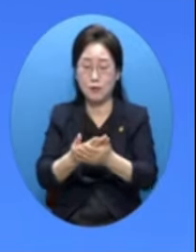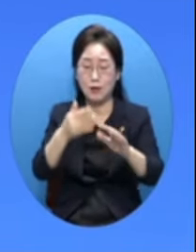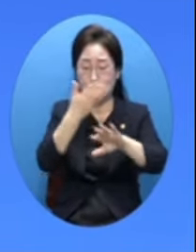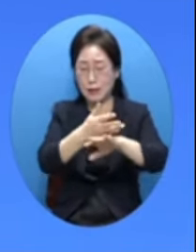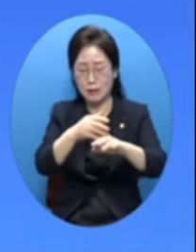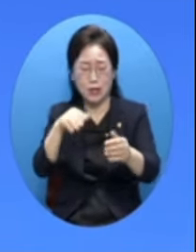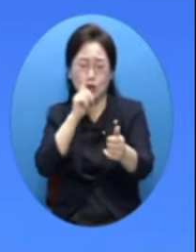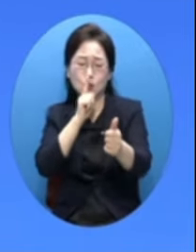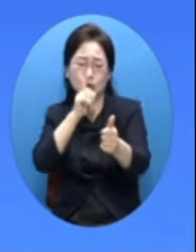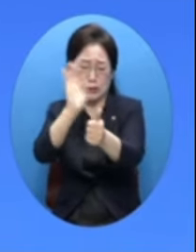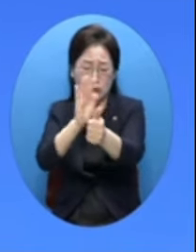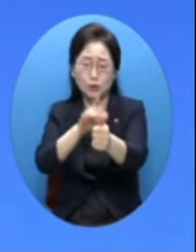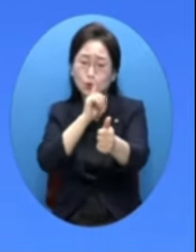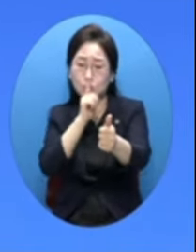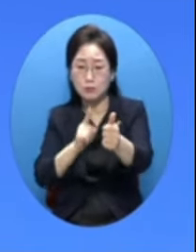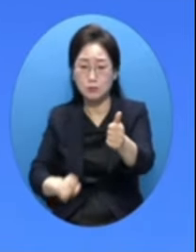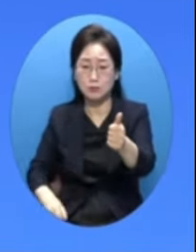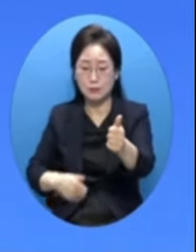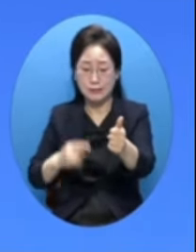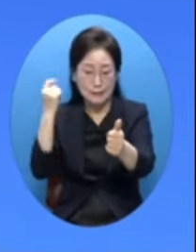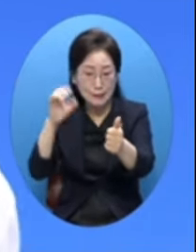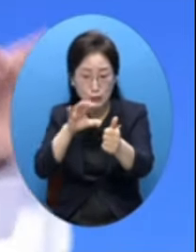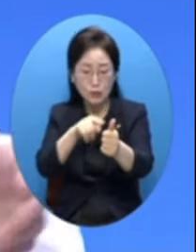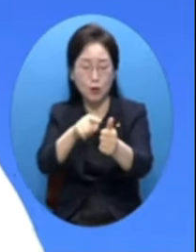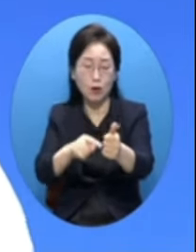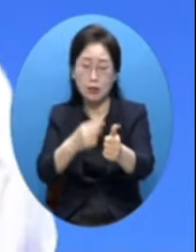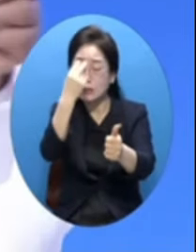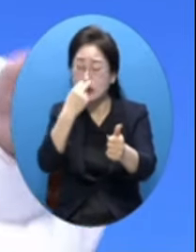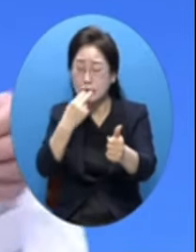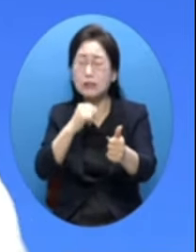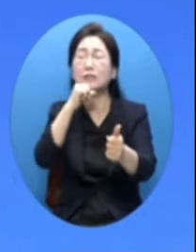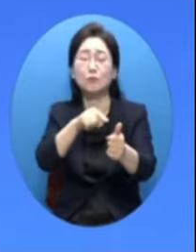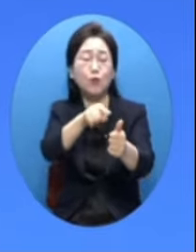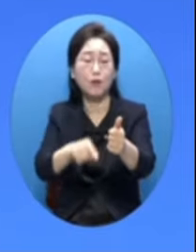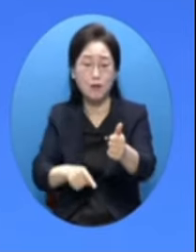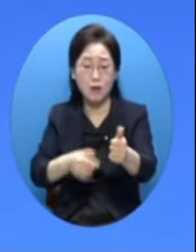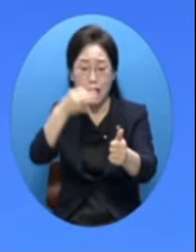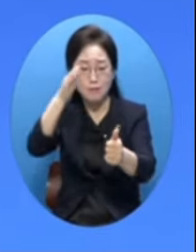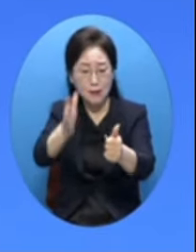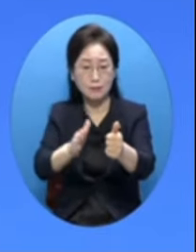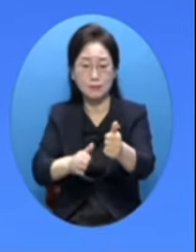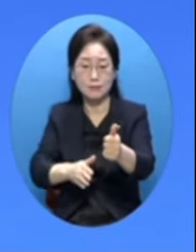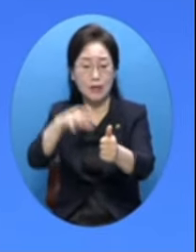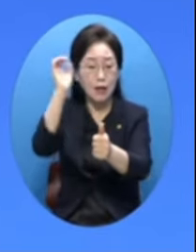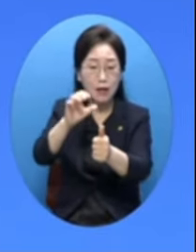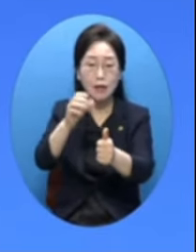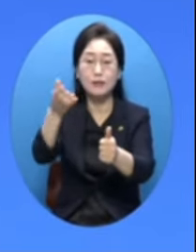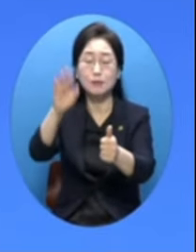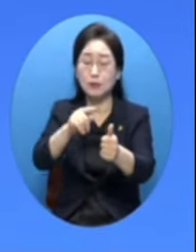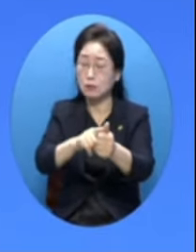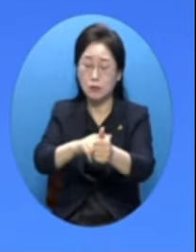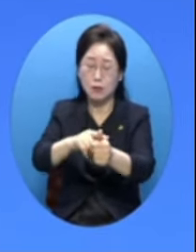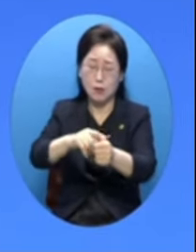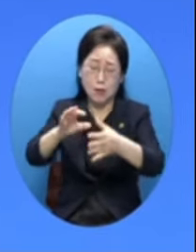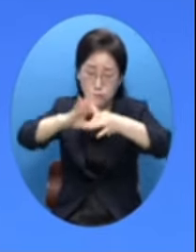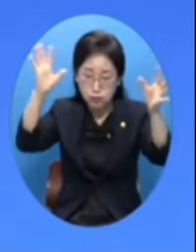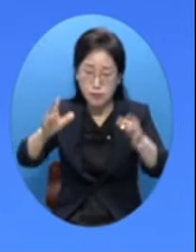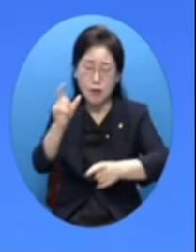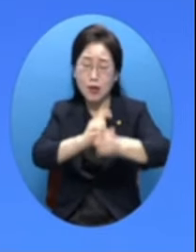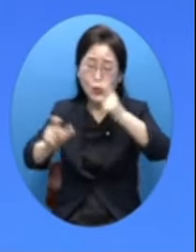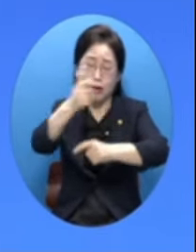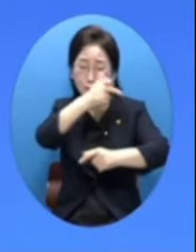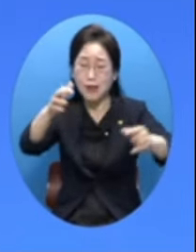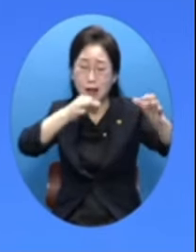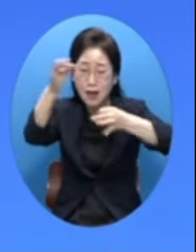시끄럽다, 조용히 해라, 앞도 못 보는 거지가 뭘 소리치고 그러냐고 꾸짖었지만 더 큰 소리로 예수님께